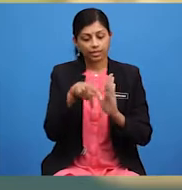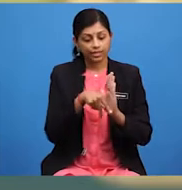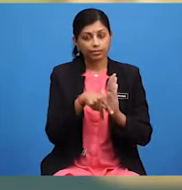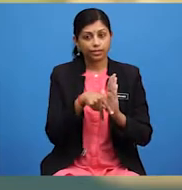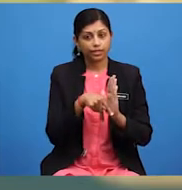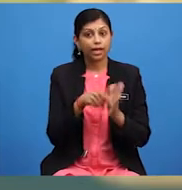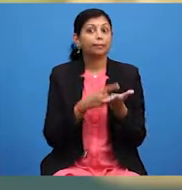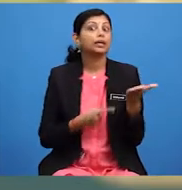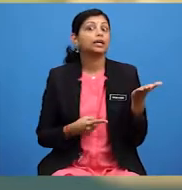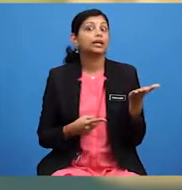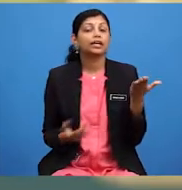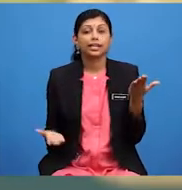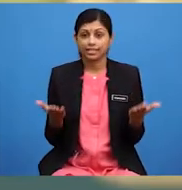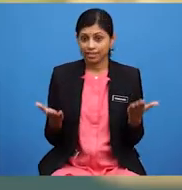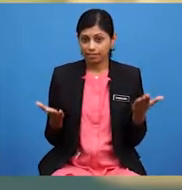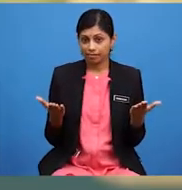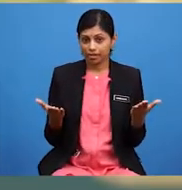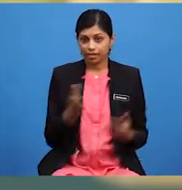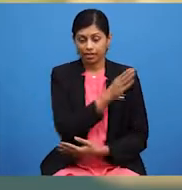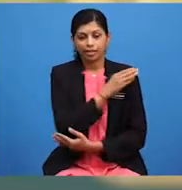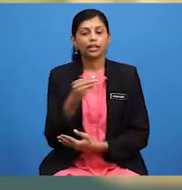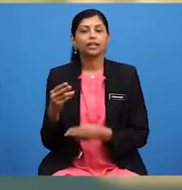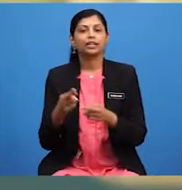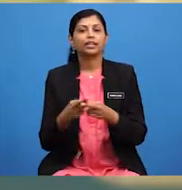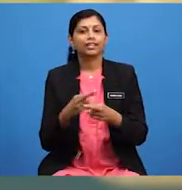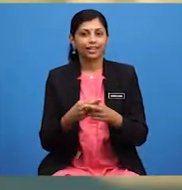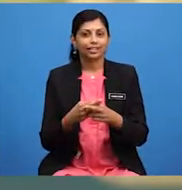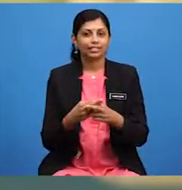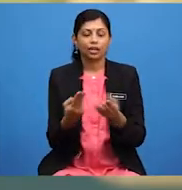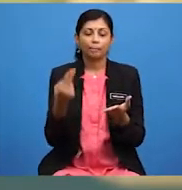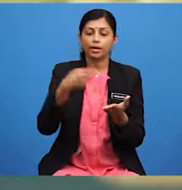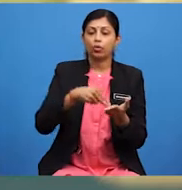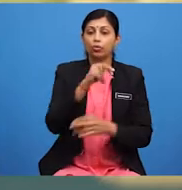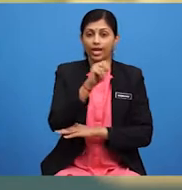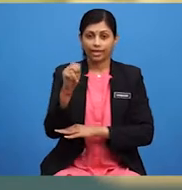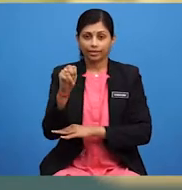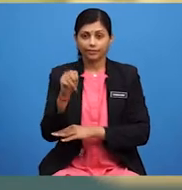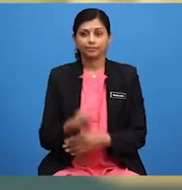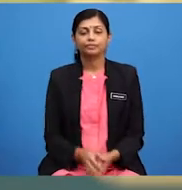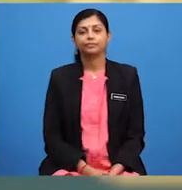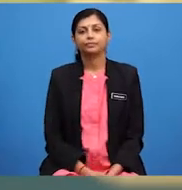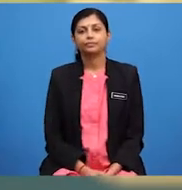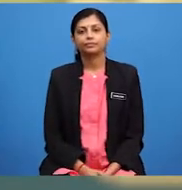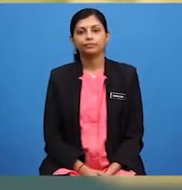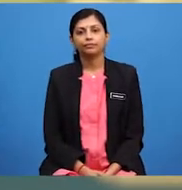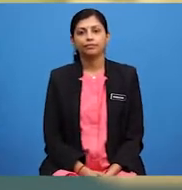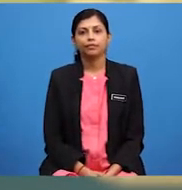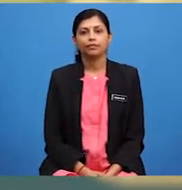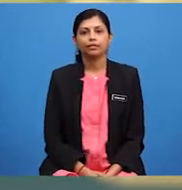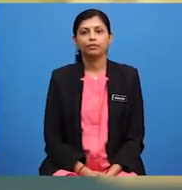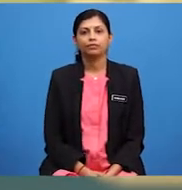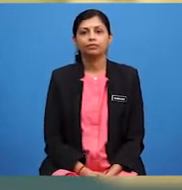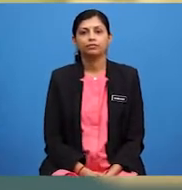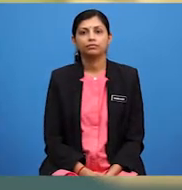bentuk iaitu keseimbangan, keringkasan dan pengulangan. Selain dari lakaran